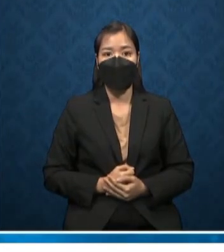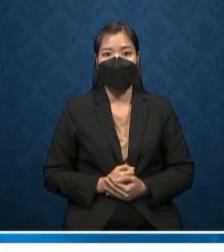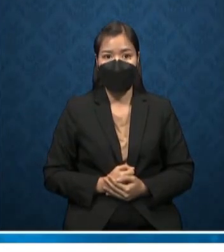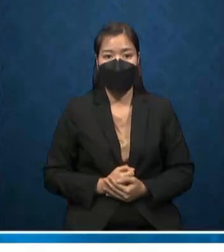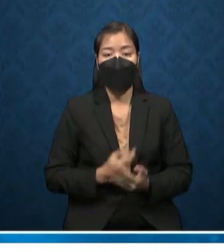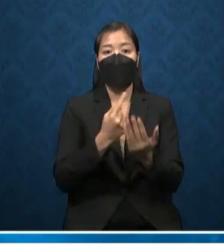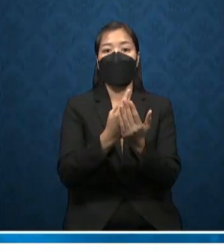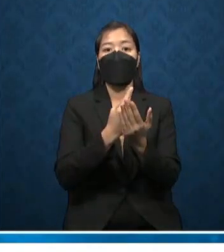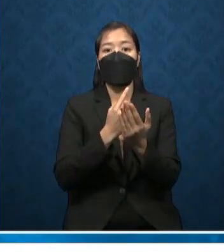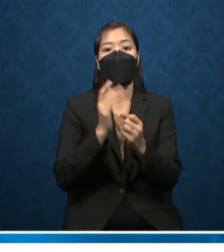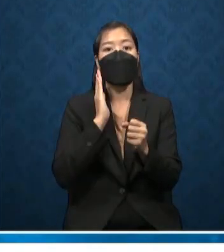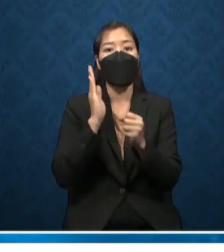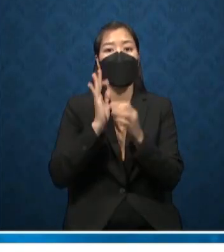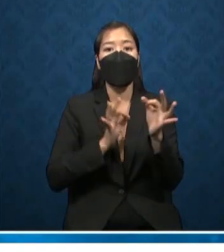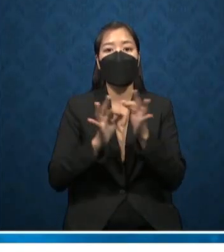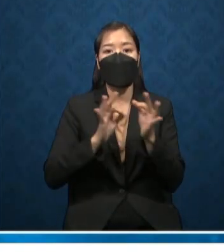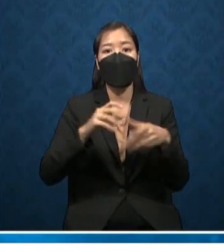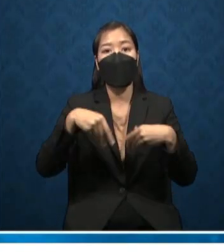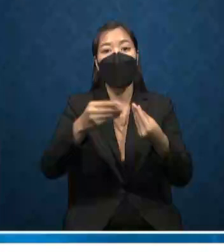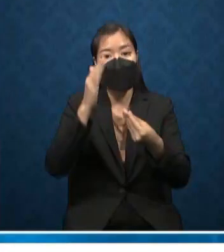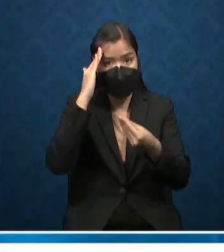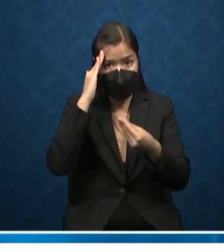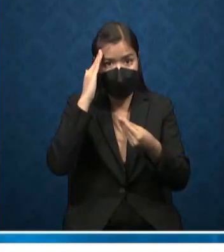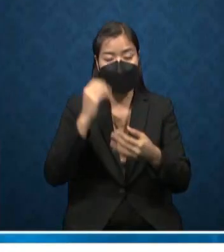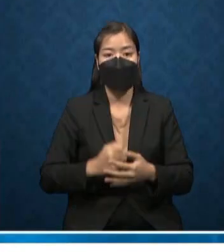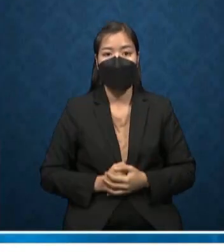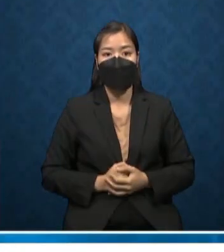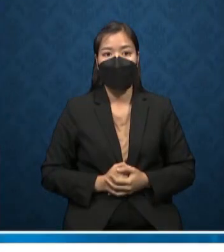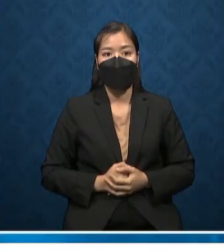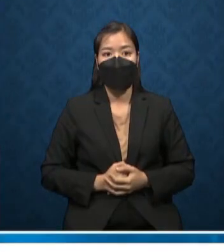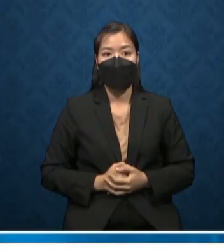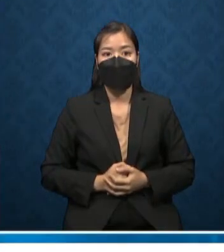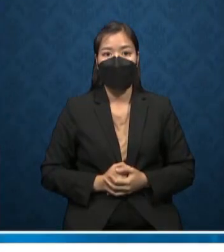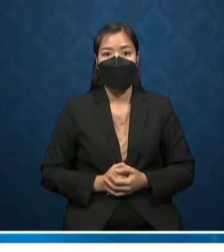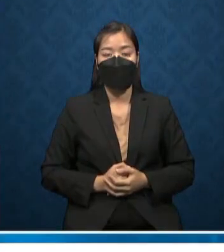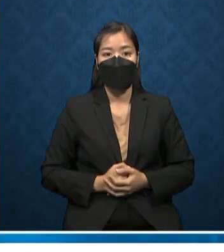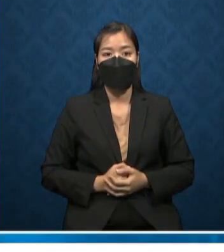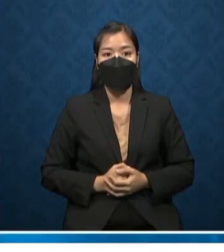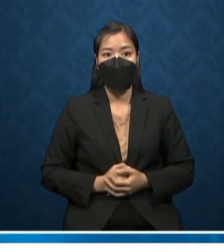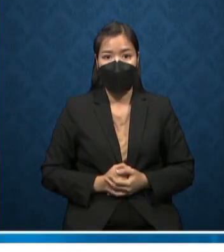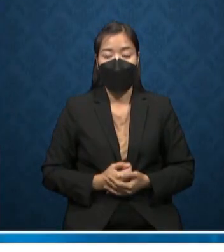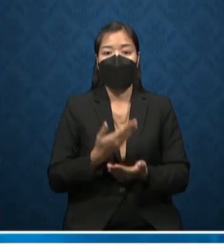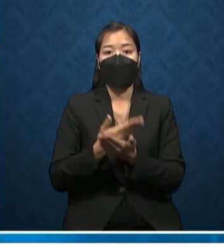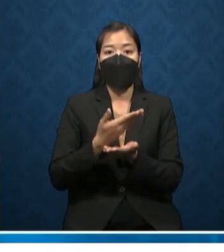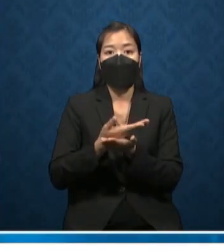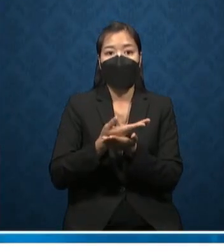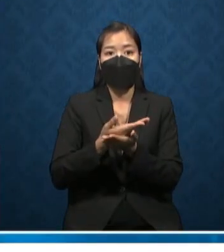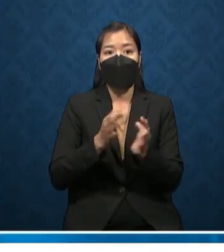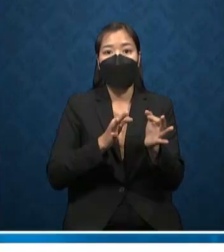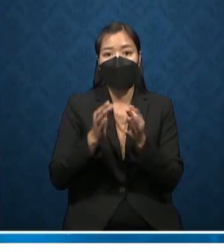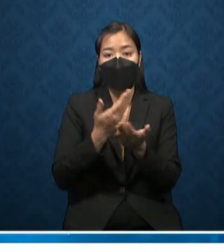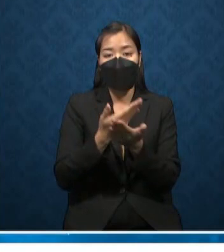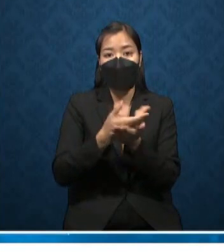ให้ที่ประชุมได้รับทราบแล้วนะครับก็คือให้ผู้อำนวยการสมานรายงานการโอนงบประมาณรายจ่ายงบกล